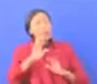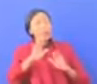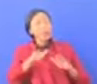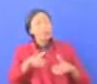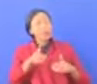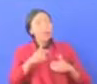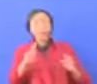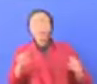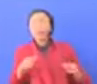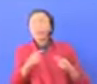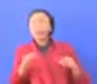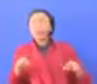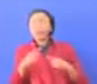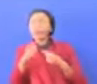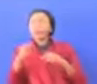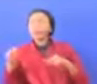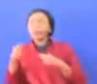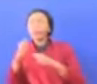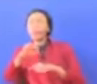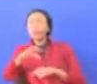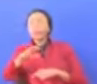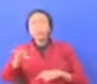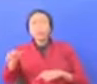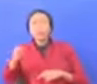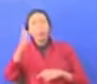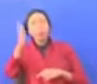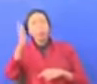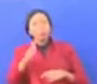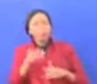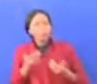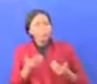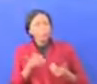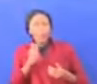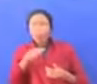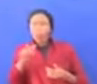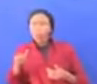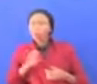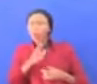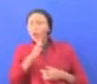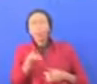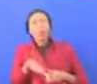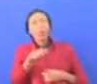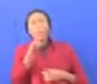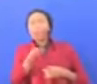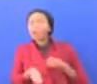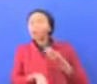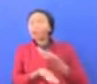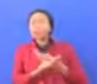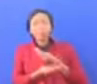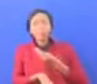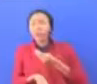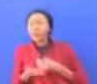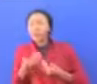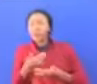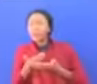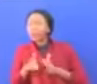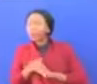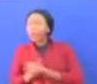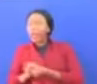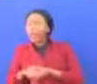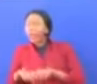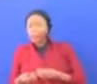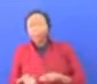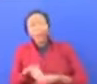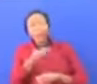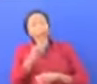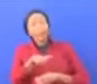mgogoro. Kila mkoa una mgogoro. Na bahati mbaya watu wako wanakula rushwa kweli kweli. Wanakula rushwa bila kunawa. Na